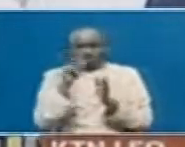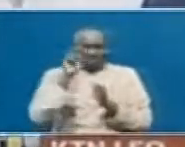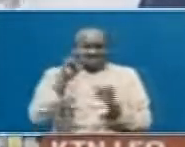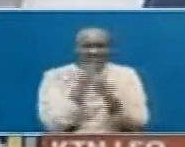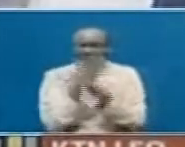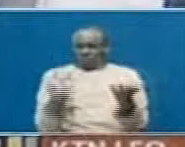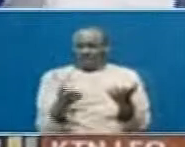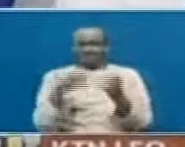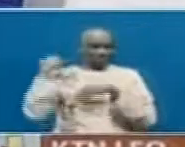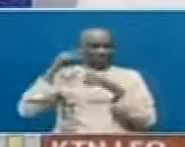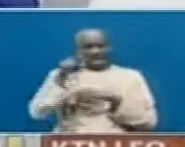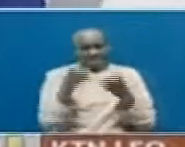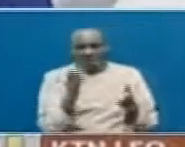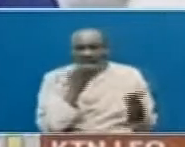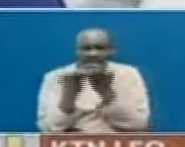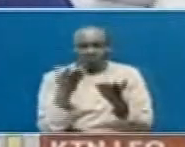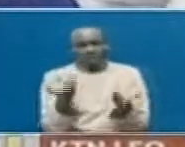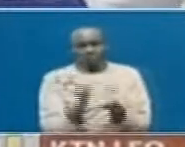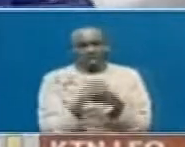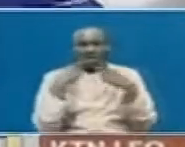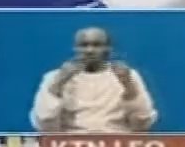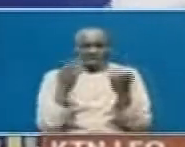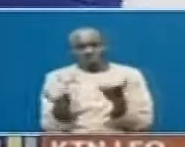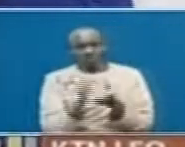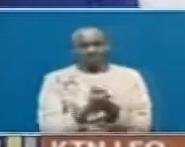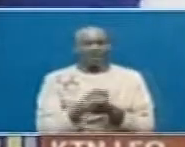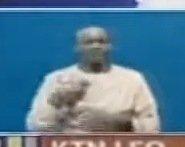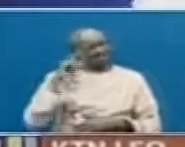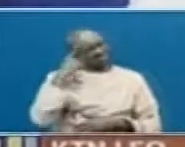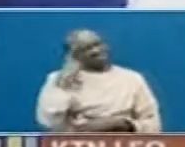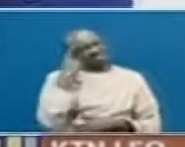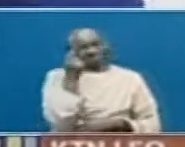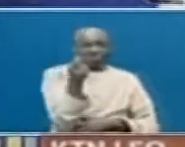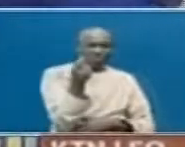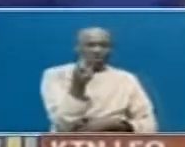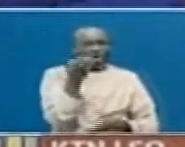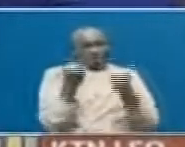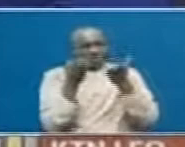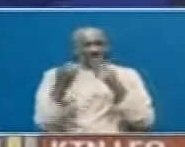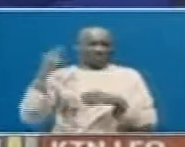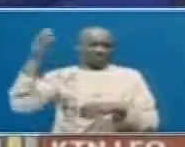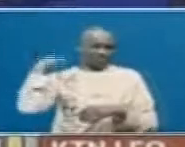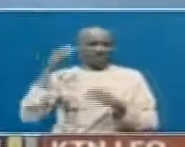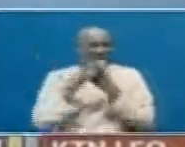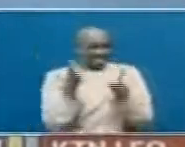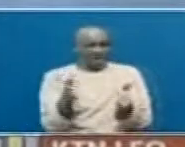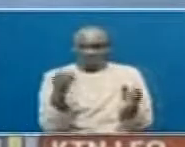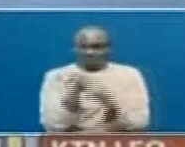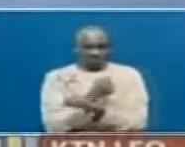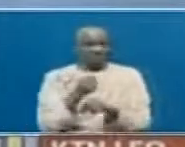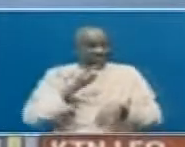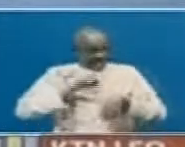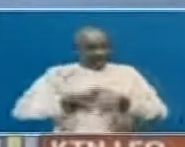yapi? Maoni yangu ni kwamba kidogo huwezi kulinganisha vile ilivyokuwa wakati wa zamani, wakati